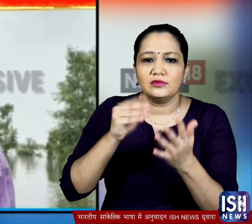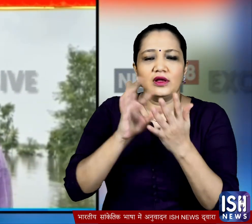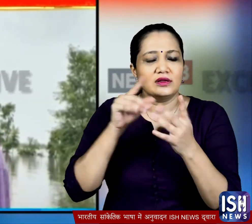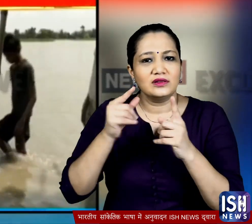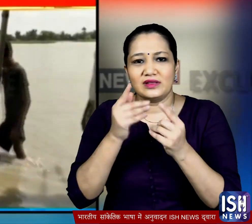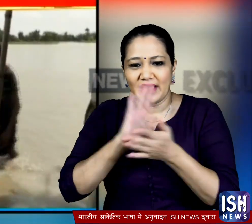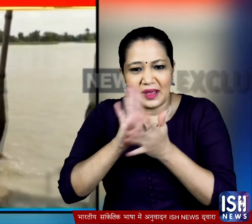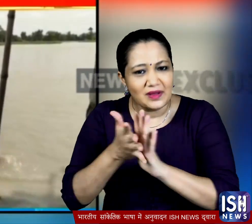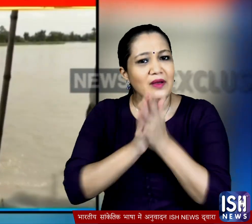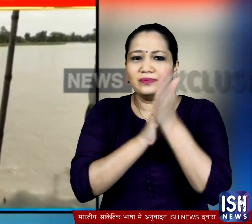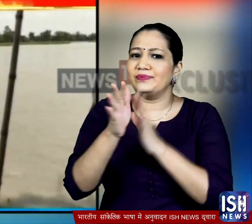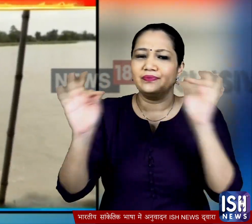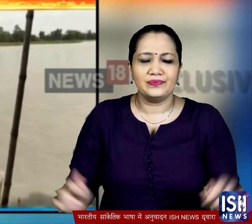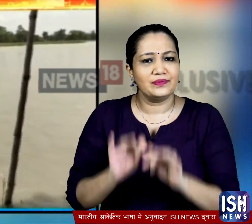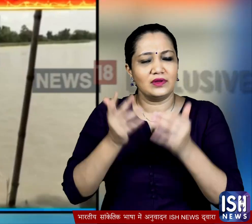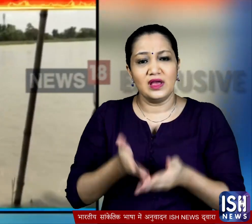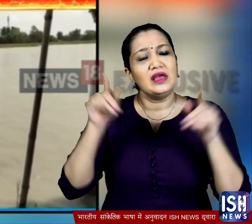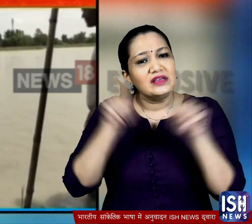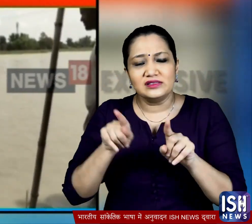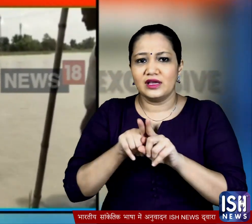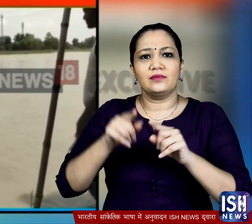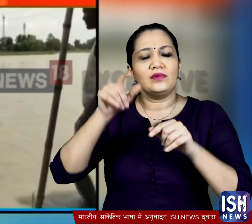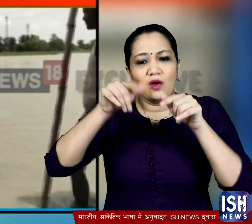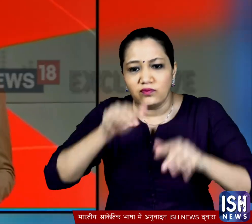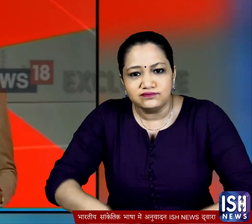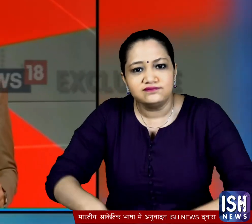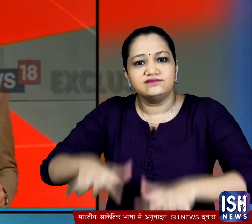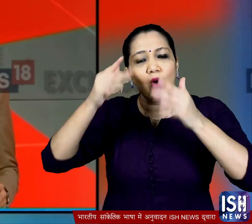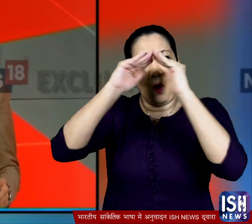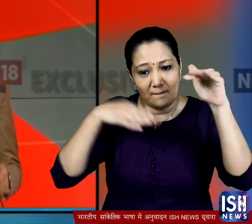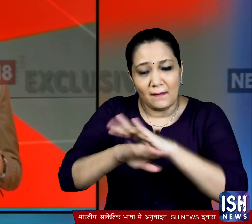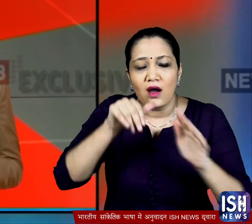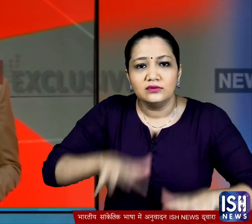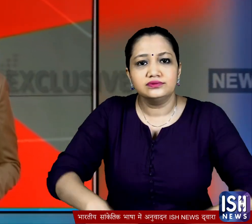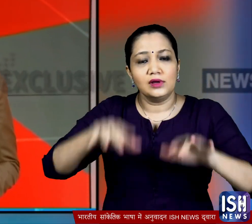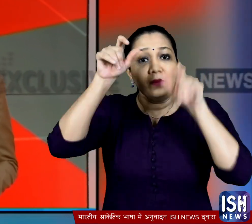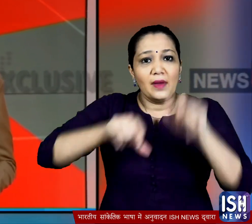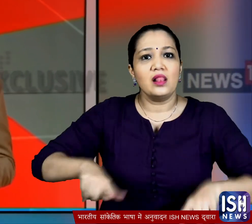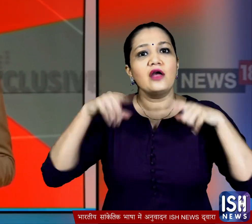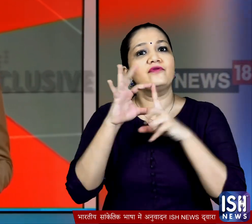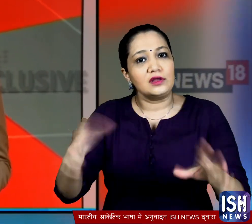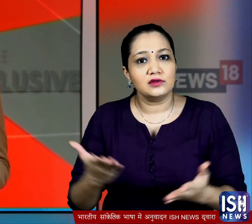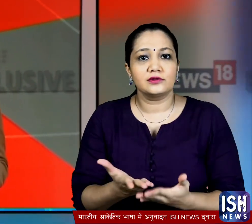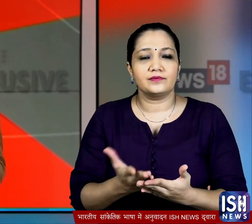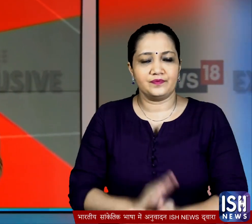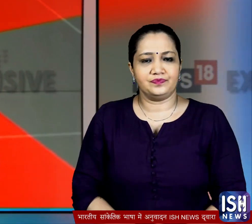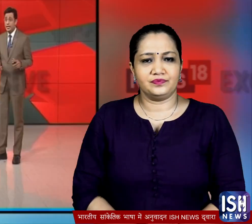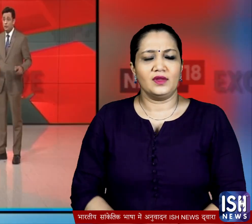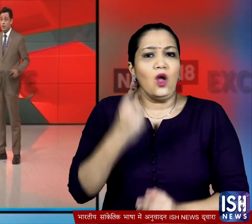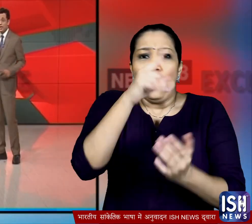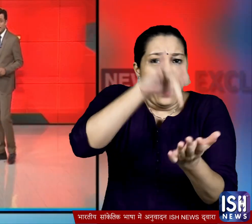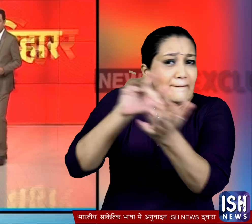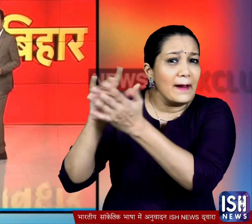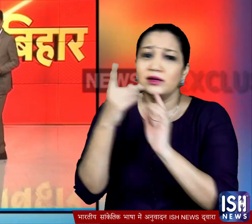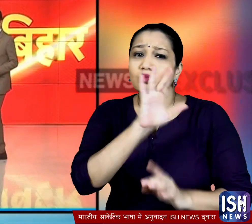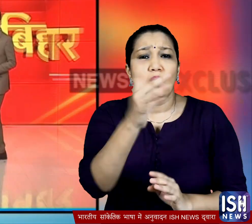भूखे लोग तड़फड़ा। इस बार भी लोगों के घरों में नदियां डेरा डाल चुकी हैं, जिसकी वजह से लोगों की जान पर बनी। और ये हाल केवल किसी एक या दो